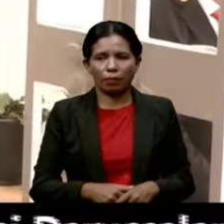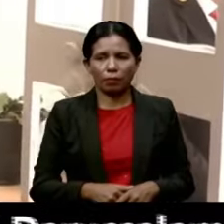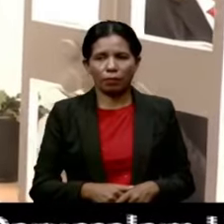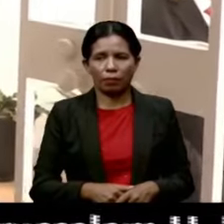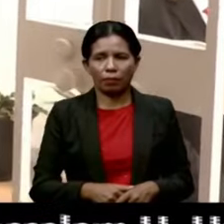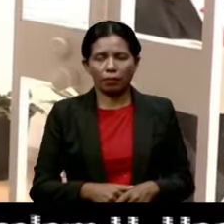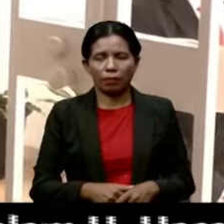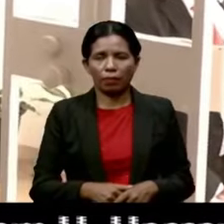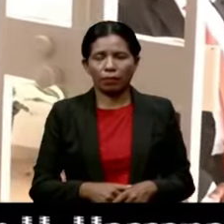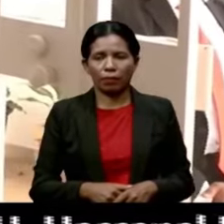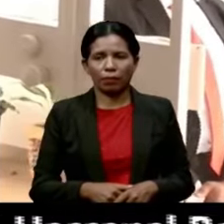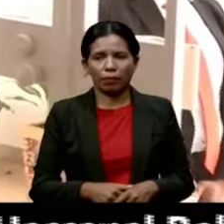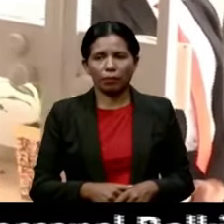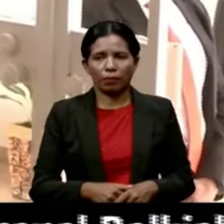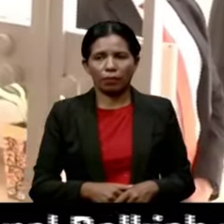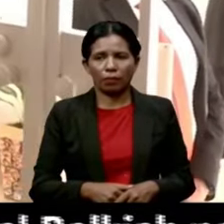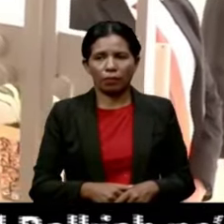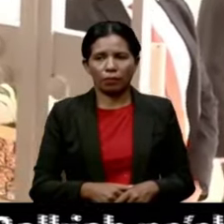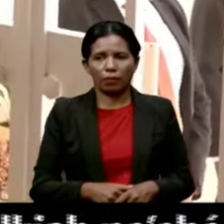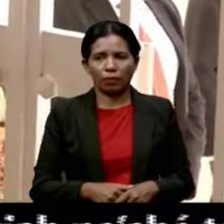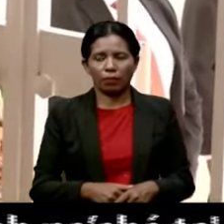menerima dan ya